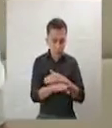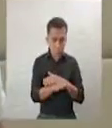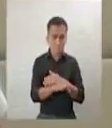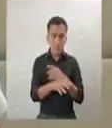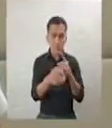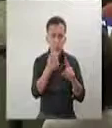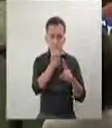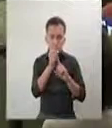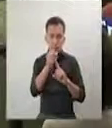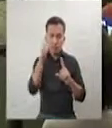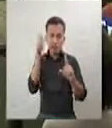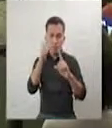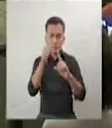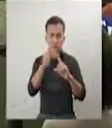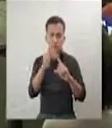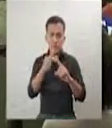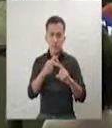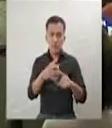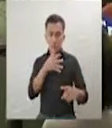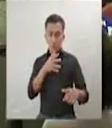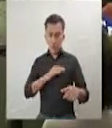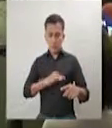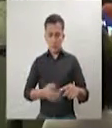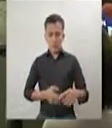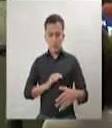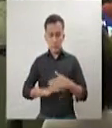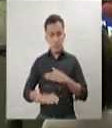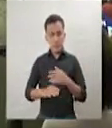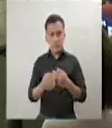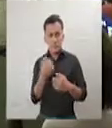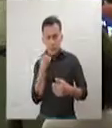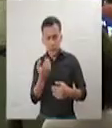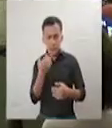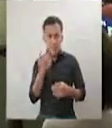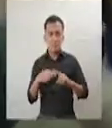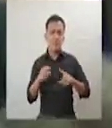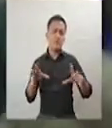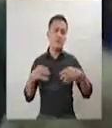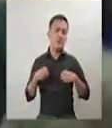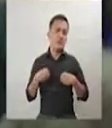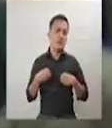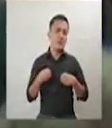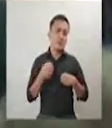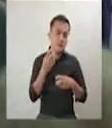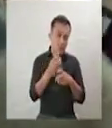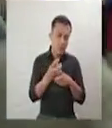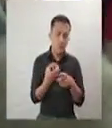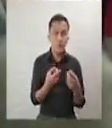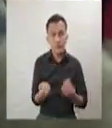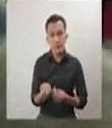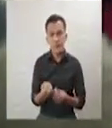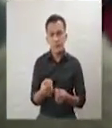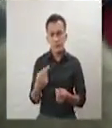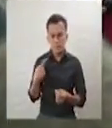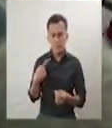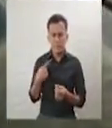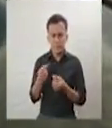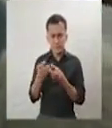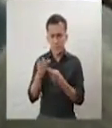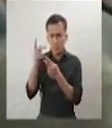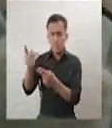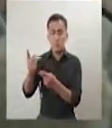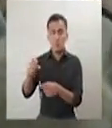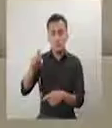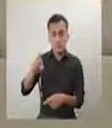pumasok at ma-achieve yung target sa maternal mortality rate. Pero aminin ho namin, mahirap po gawin ito. Pero meron ho kami mga